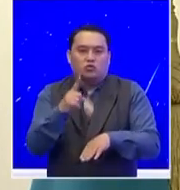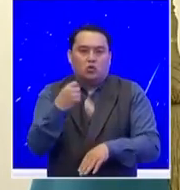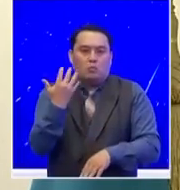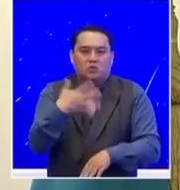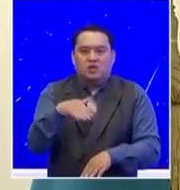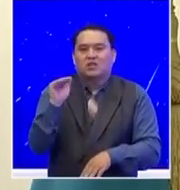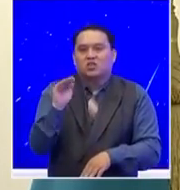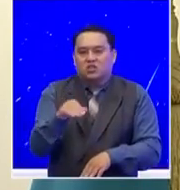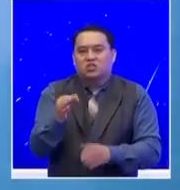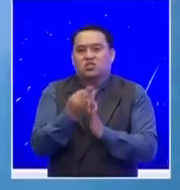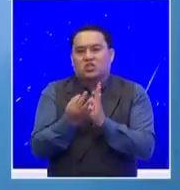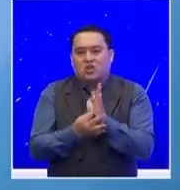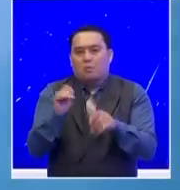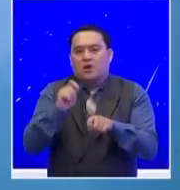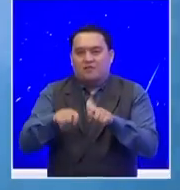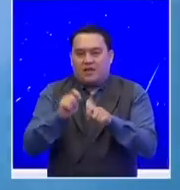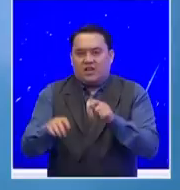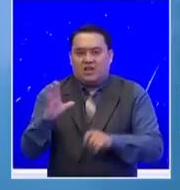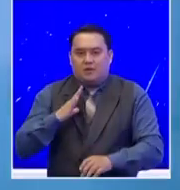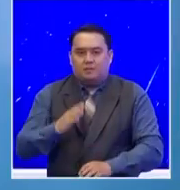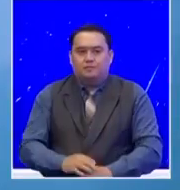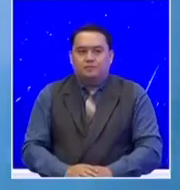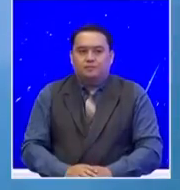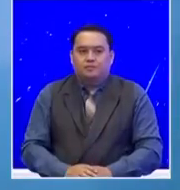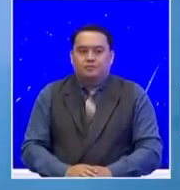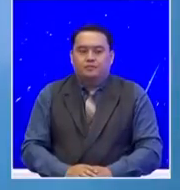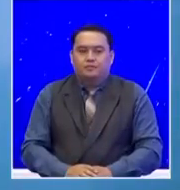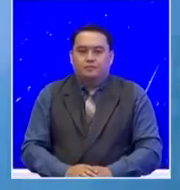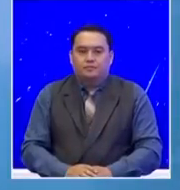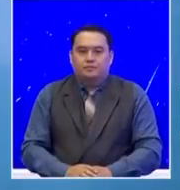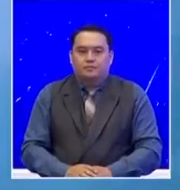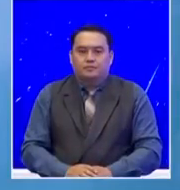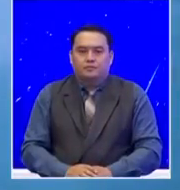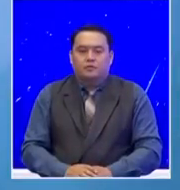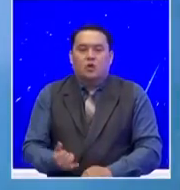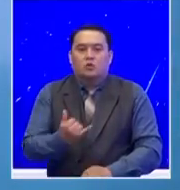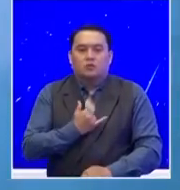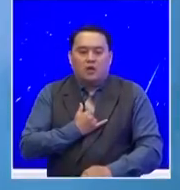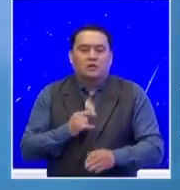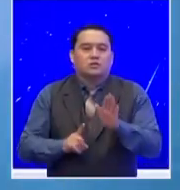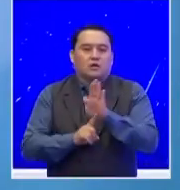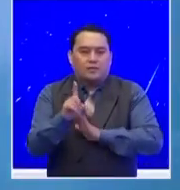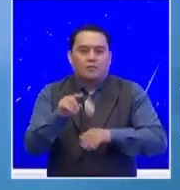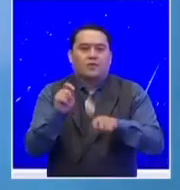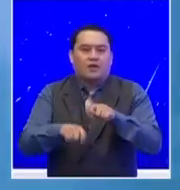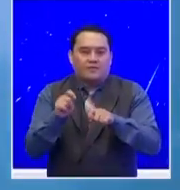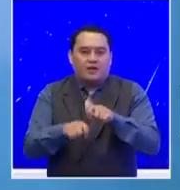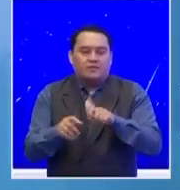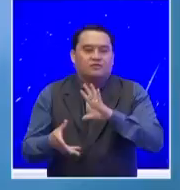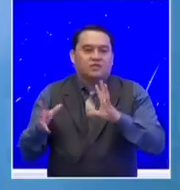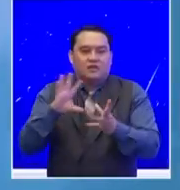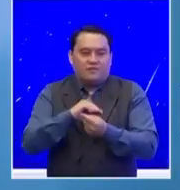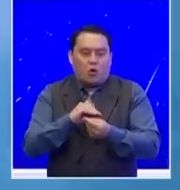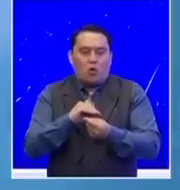153 тысяч тестов. Ряд регионов пока еще находится, значит, в начальной стадии или в средней стадии. В принципе, порядок